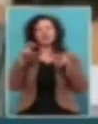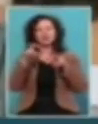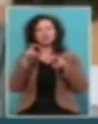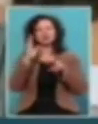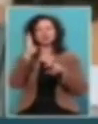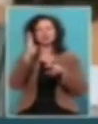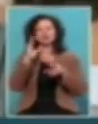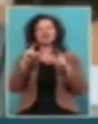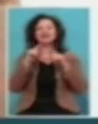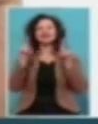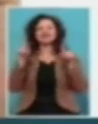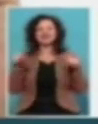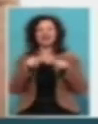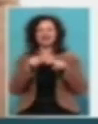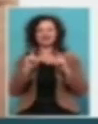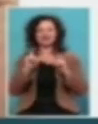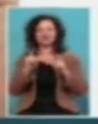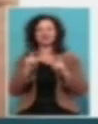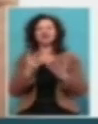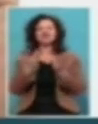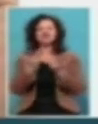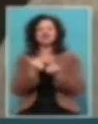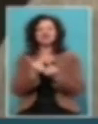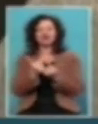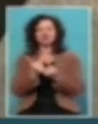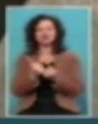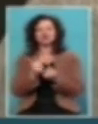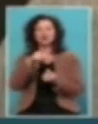тұтынушыларға нақты қанша көлемде ақша үнемделгенін көруге